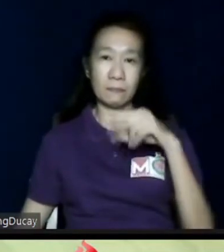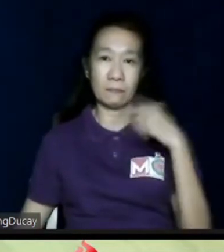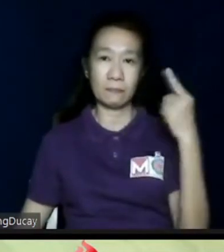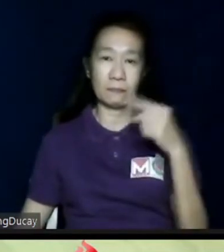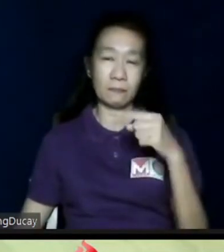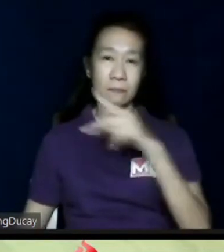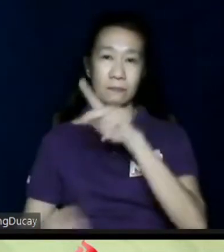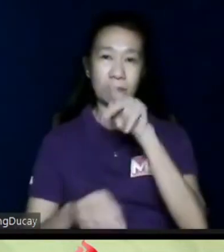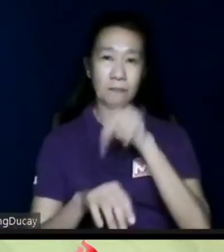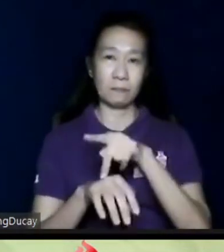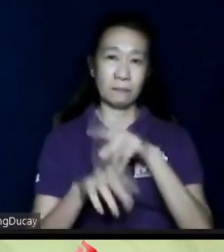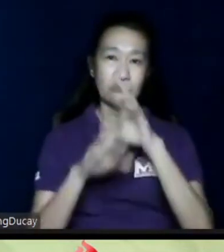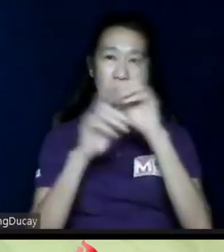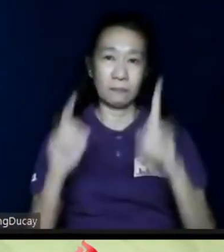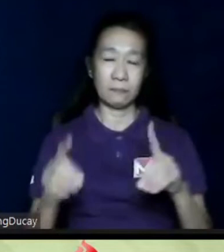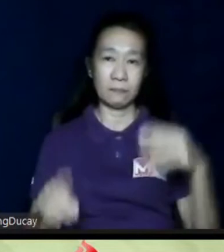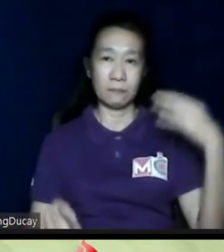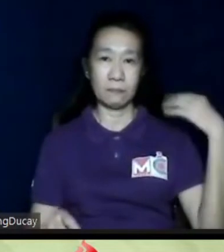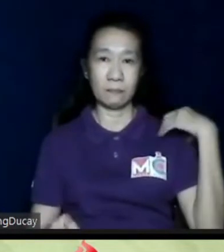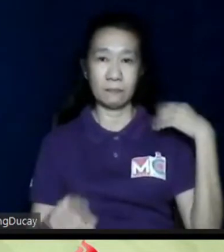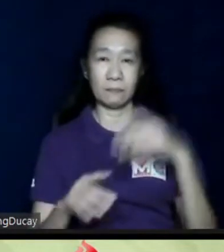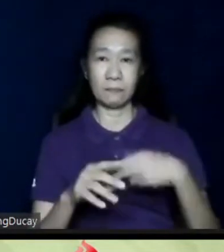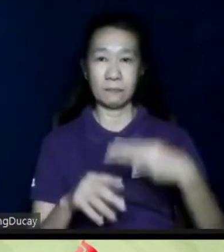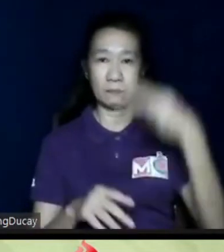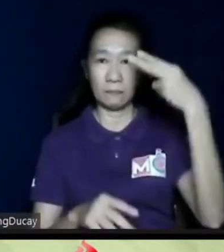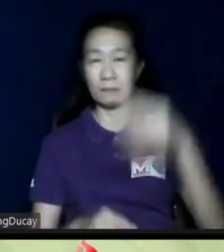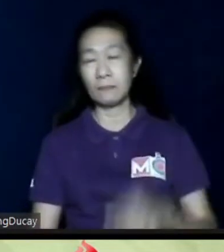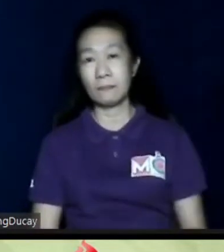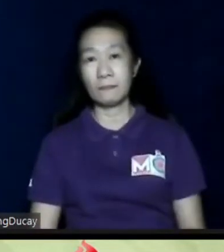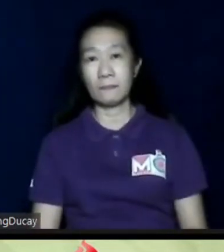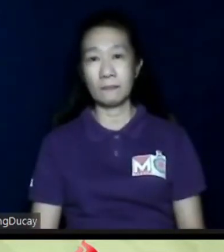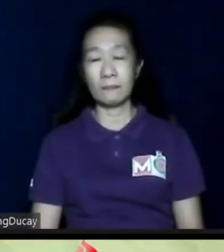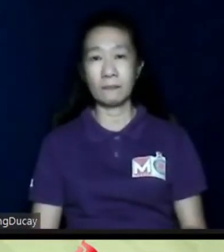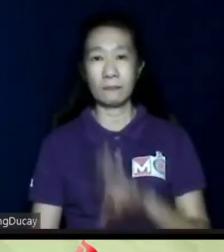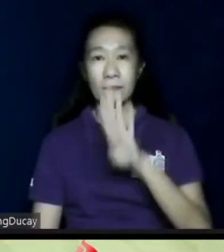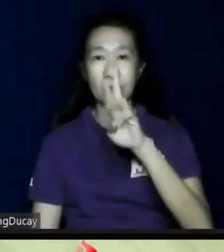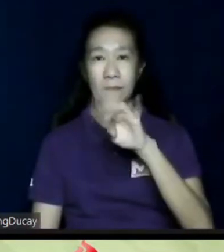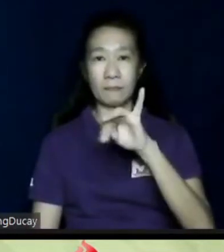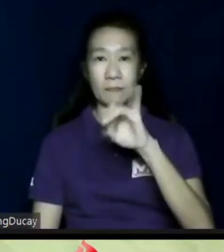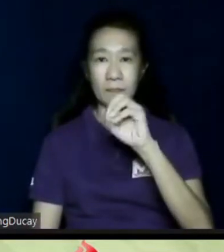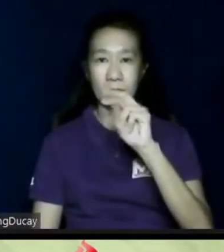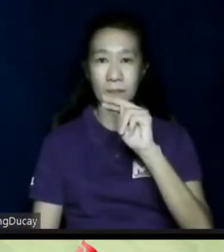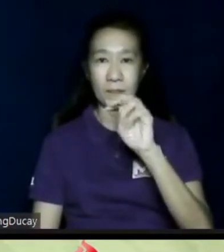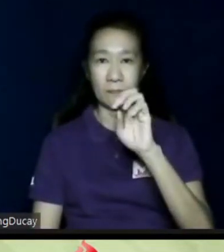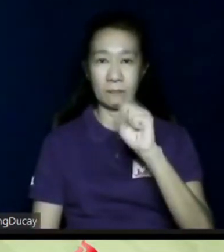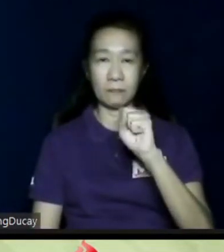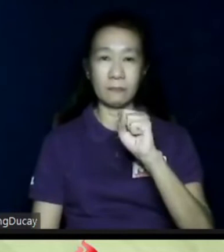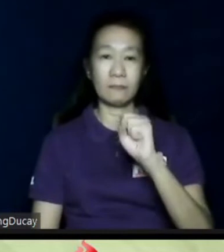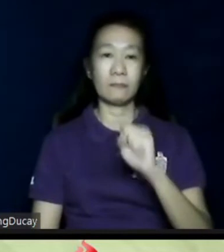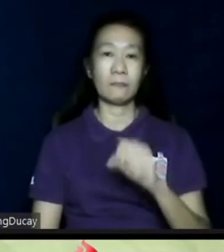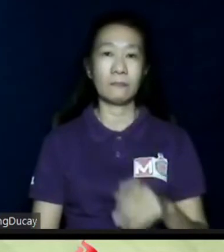pero yung division chief? Or do we go as high as Briones to put this on the table?